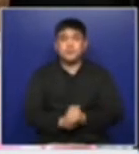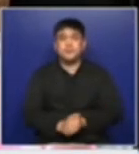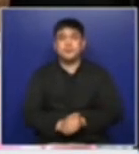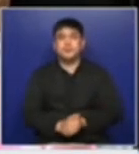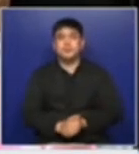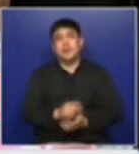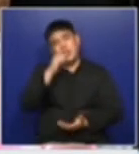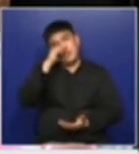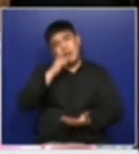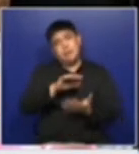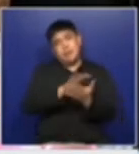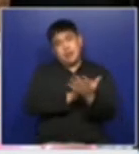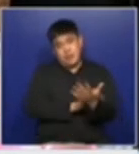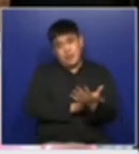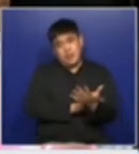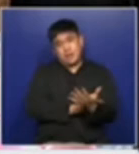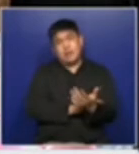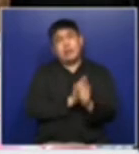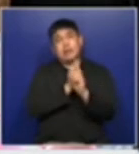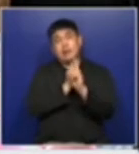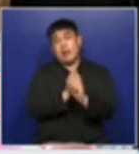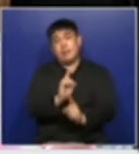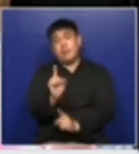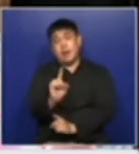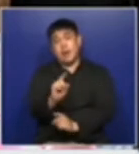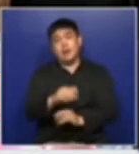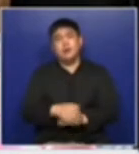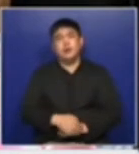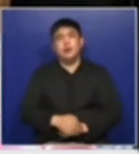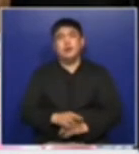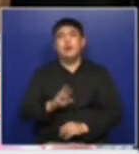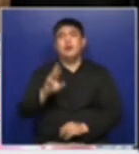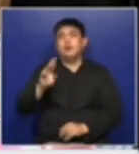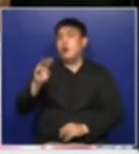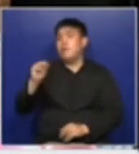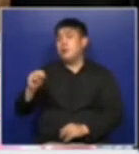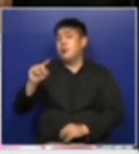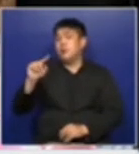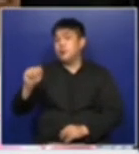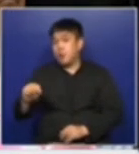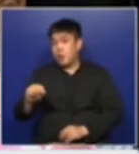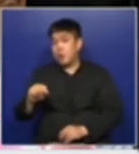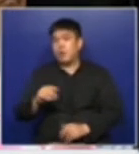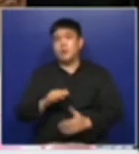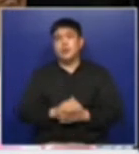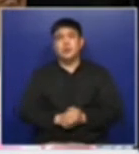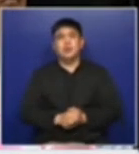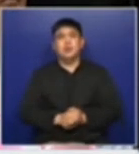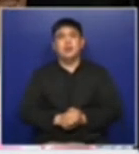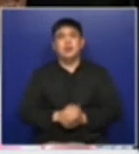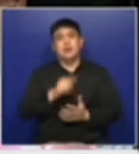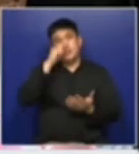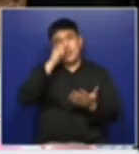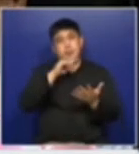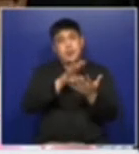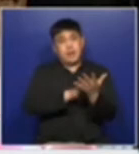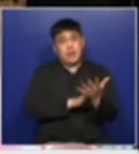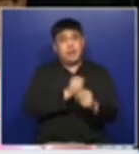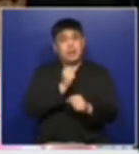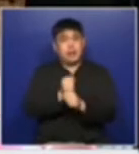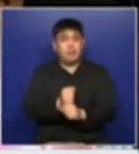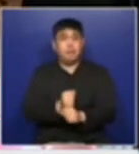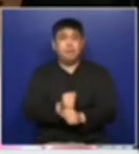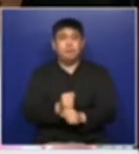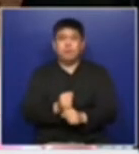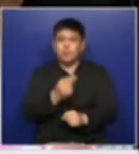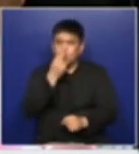ปฏิรูปประเทศตามสิ่งที่คณะรัฐมนตรีตามที่คณะกรรมการปฏิรูปประเทศได้ดำเนินการนั้นมันเป็นอย่าง